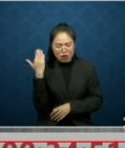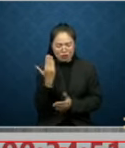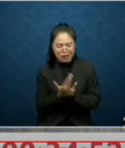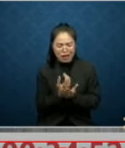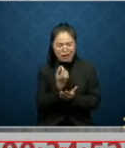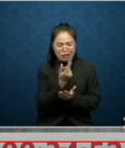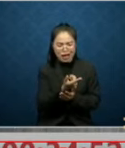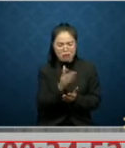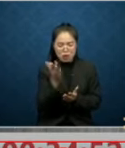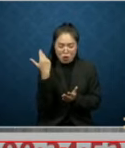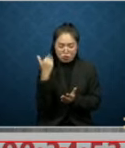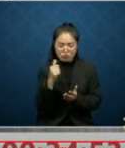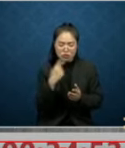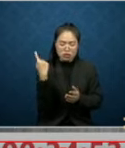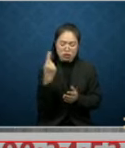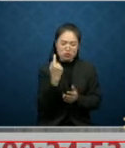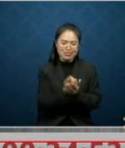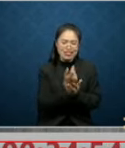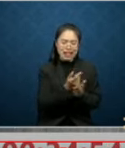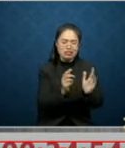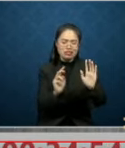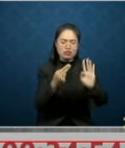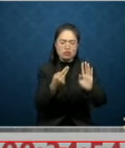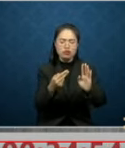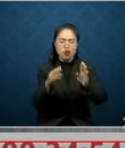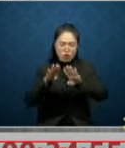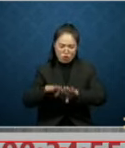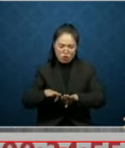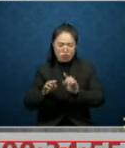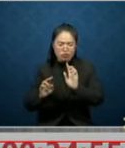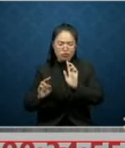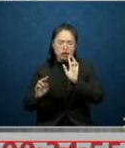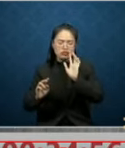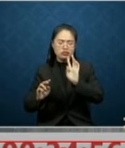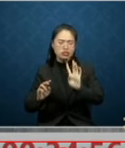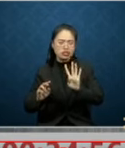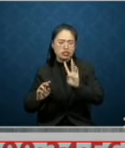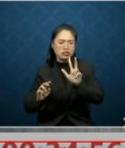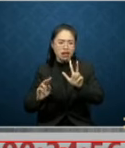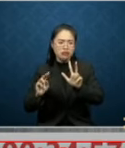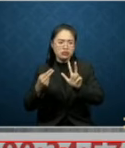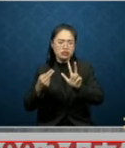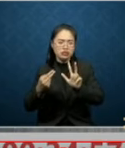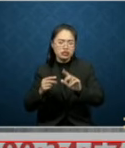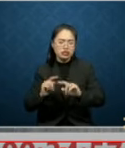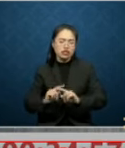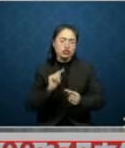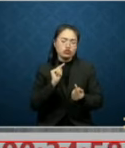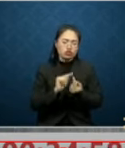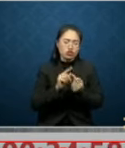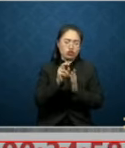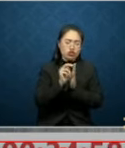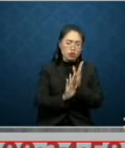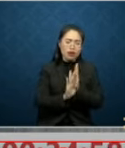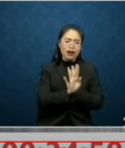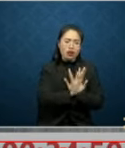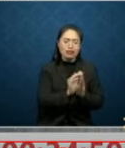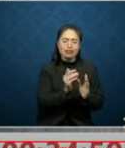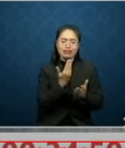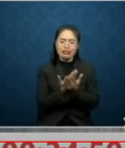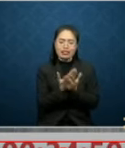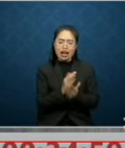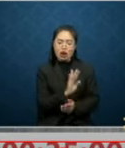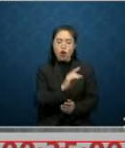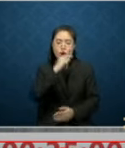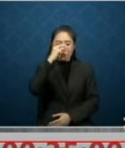ดเหลือ 30,000 บาทผู้ว่าการแบงก์ชาติกล่าวย้ำว่านโยบายการเงินของไทยเป็นกลางไม่สูงหรือต่